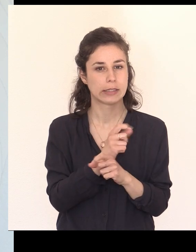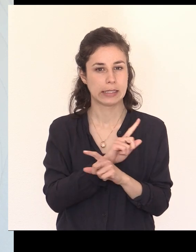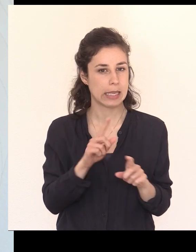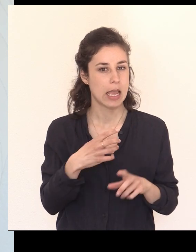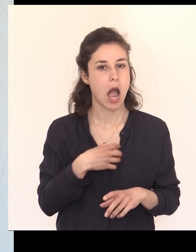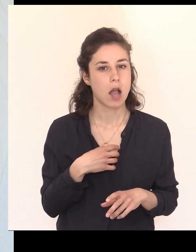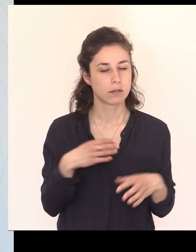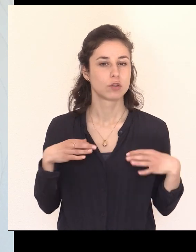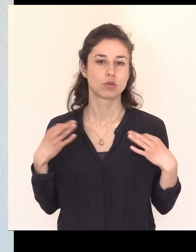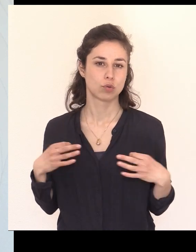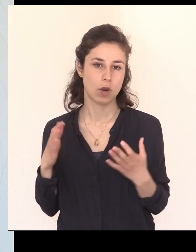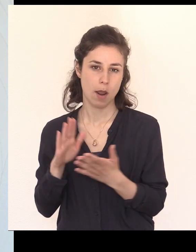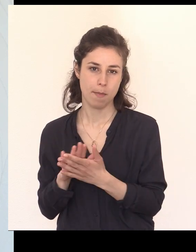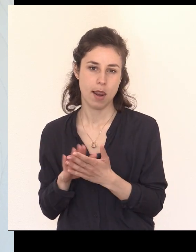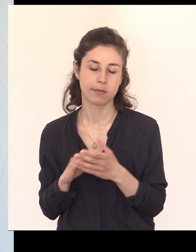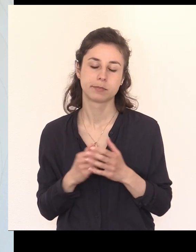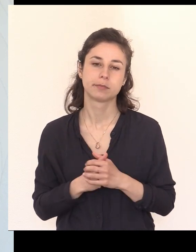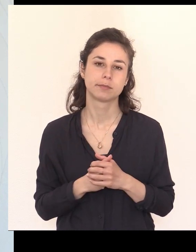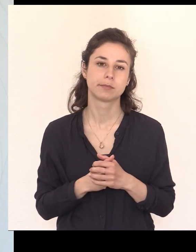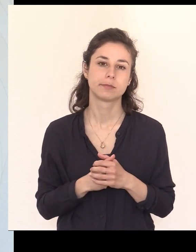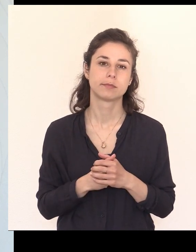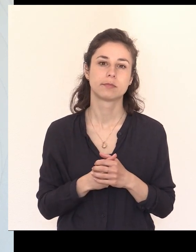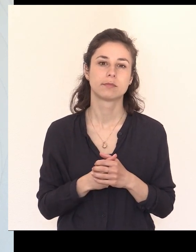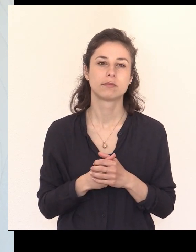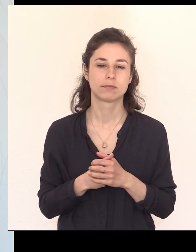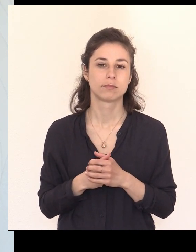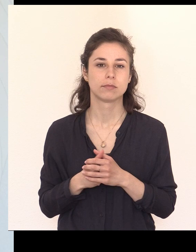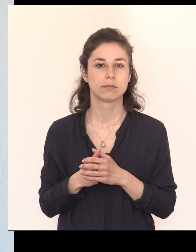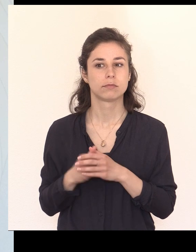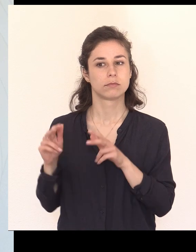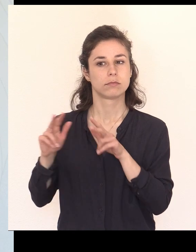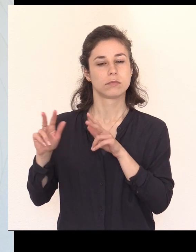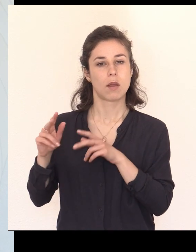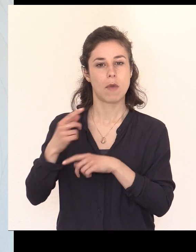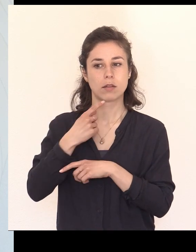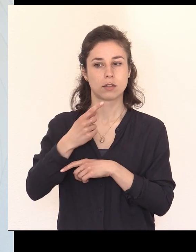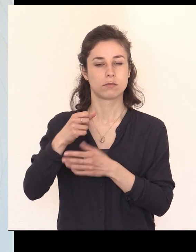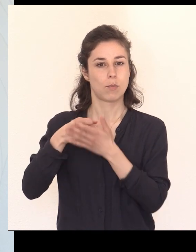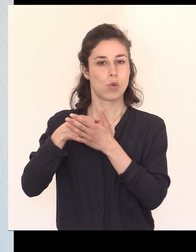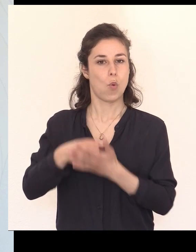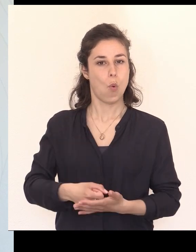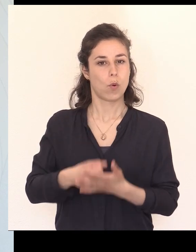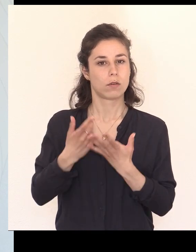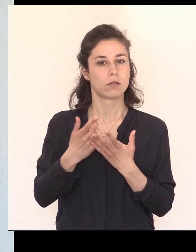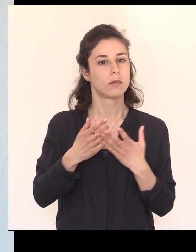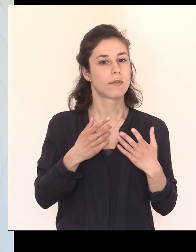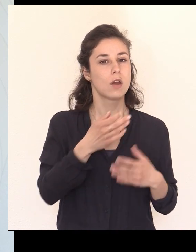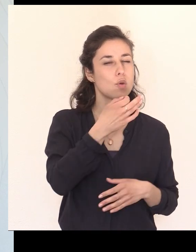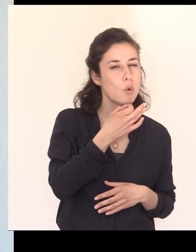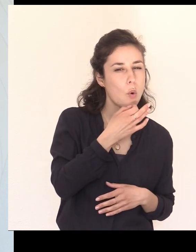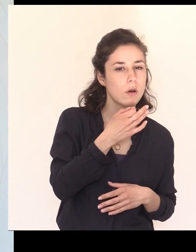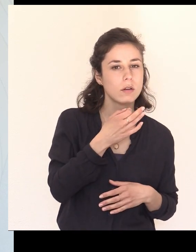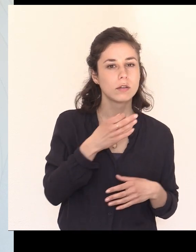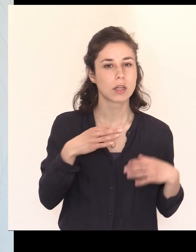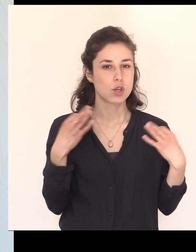kommen. Leider wurde immer wieder betont, dass die Jungen, Gesunden,